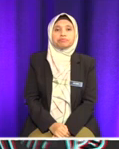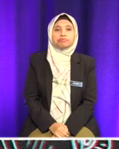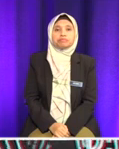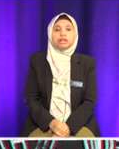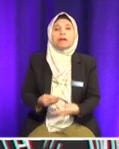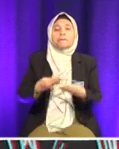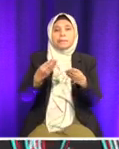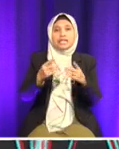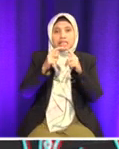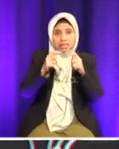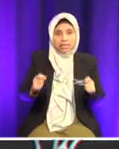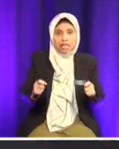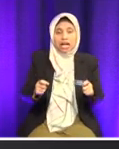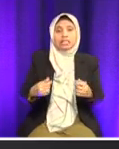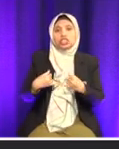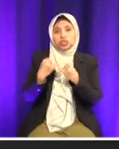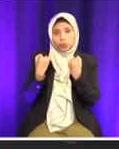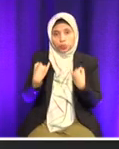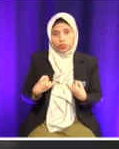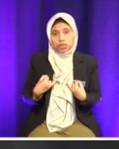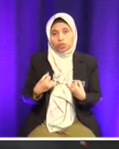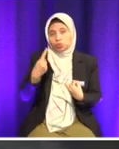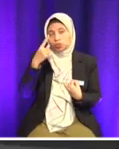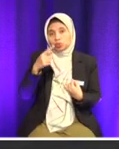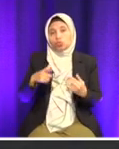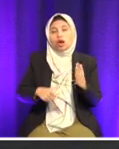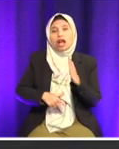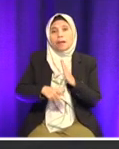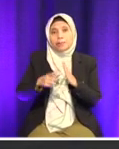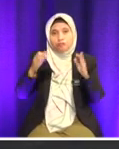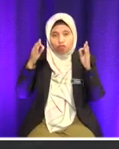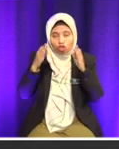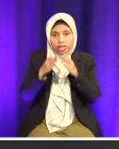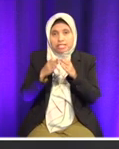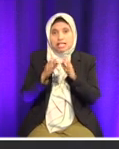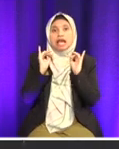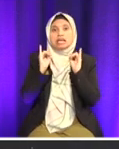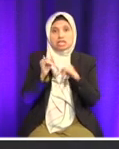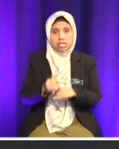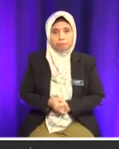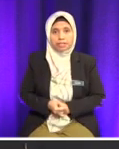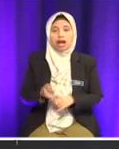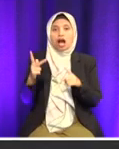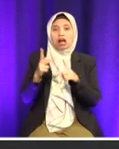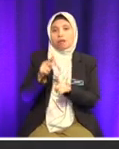memberi ketenangan kepada jiwa untuk lebih khusyuk beribadah kepada Allah Subhanahu Wa Ta'Ala